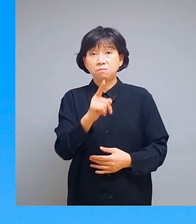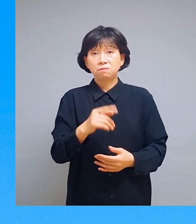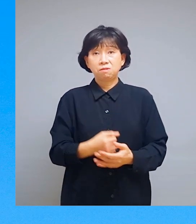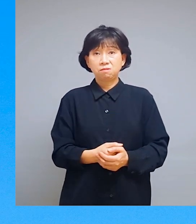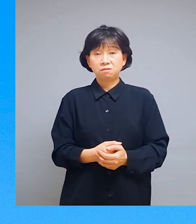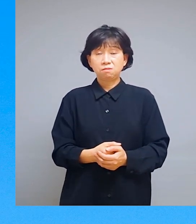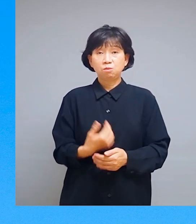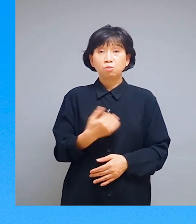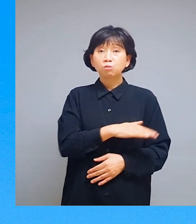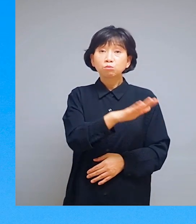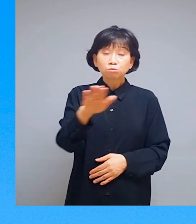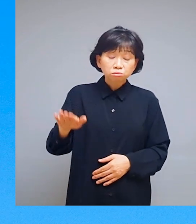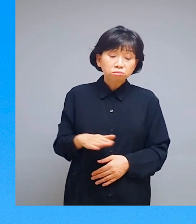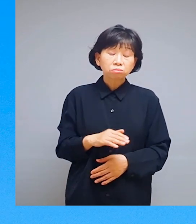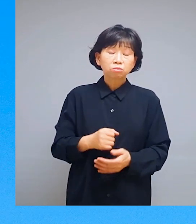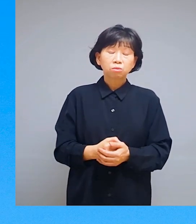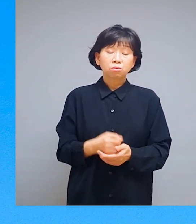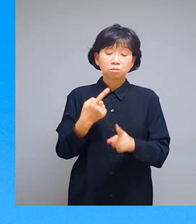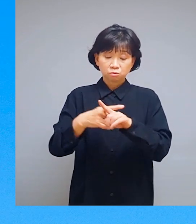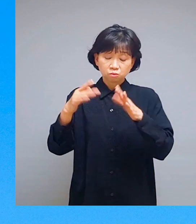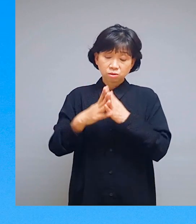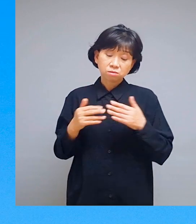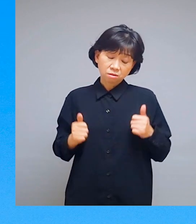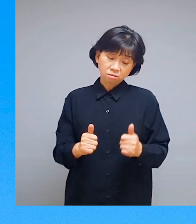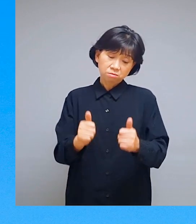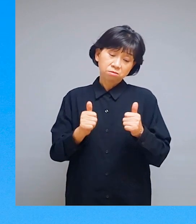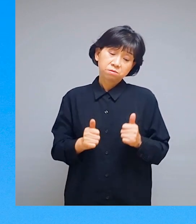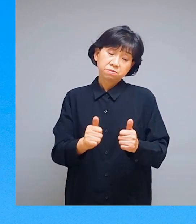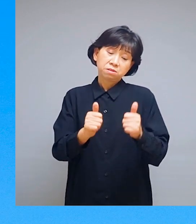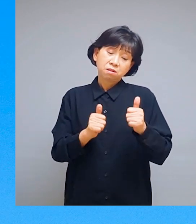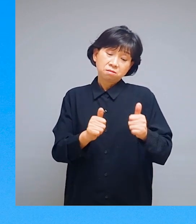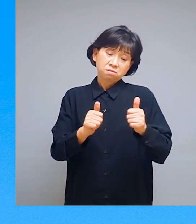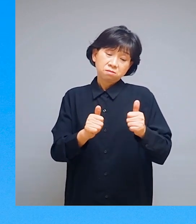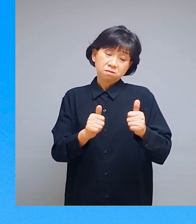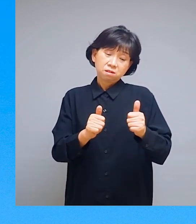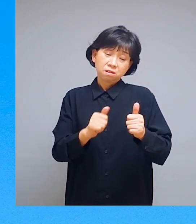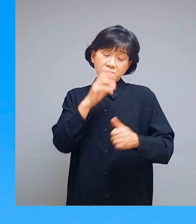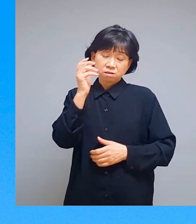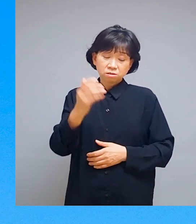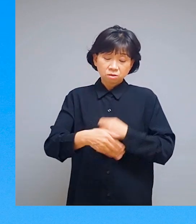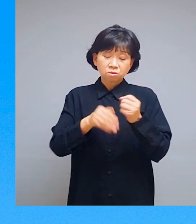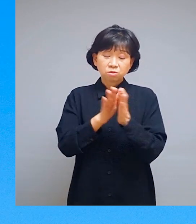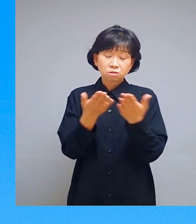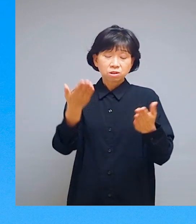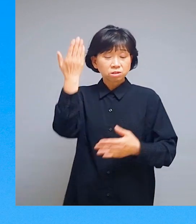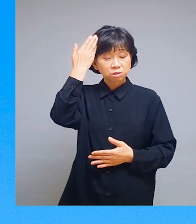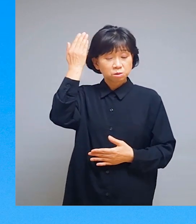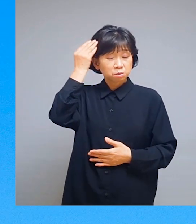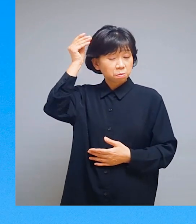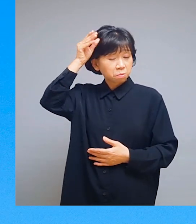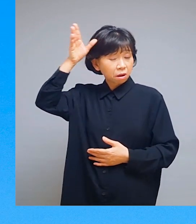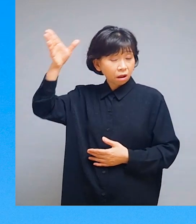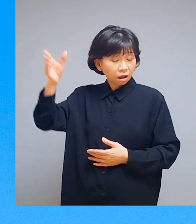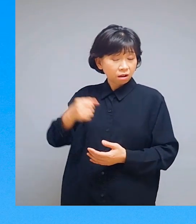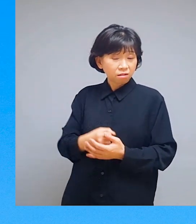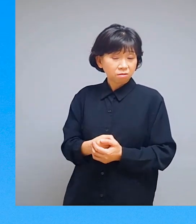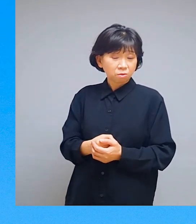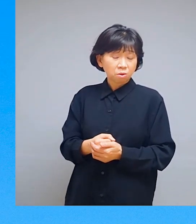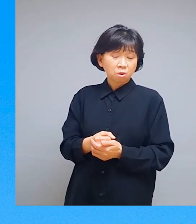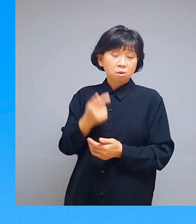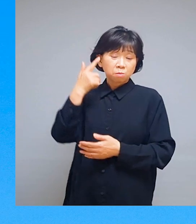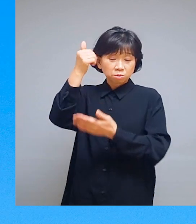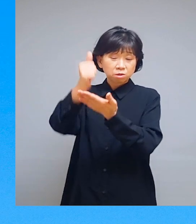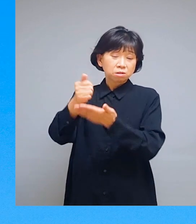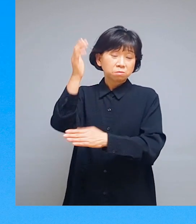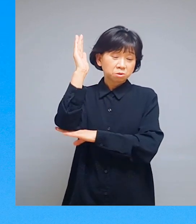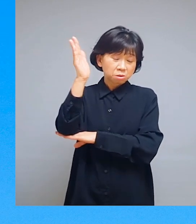우리도 교회는 열심히 잘 나오는 것 같은데 성경에 대해서 많이 알고 있는 것 같은데 목사님이 뭐라 설교하면